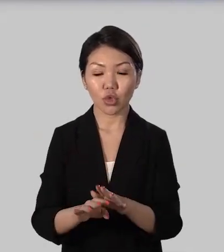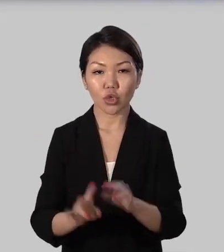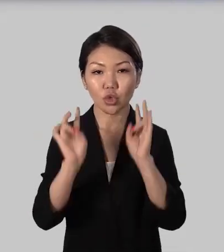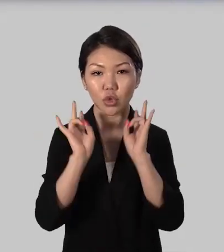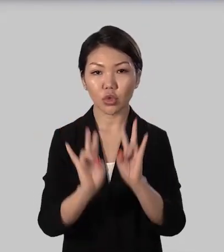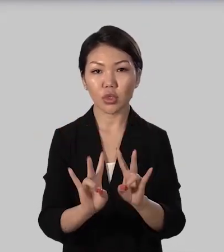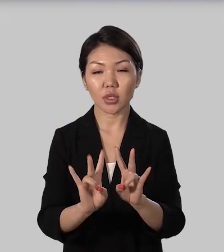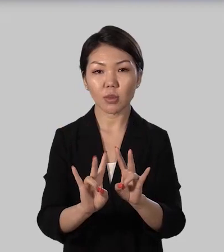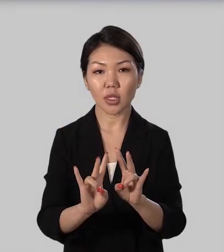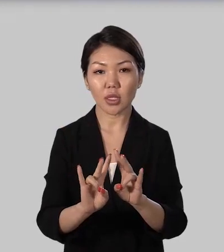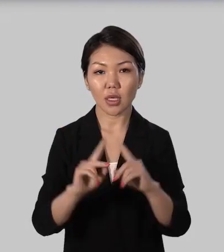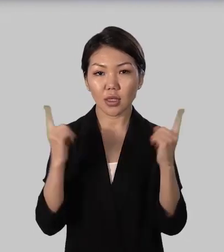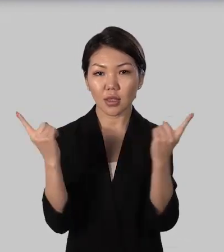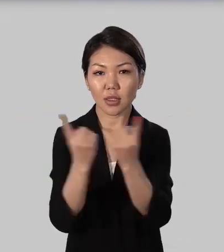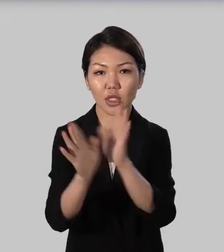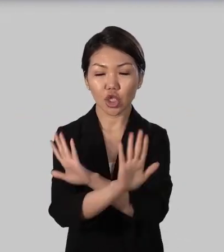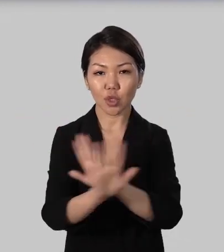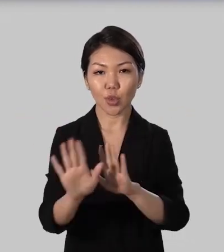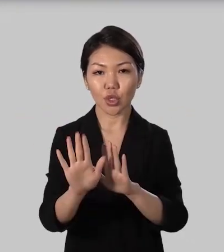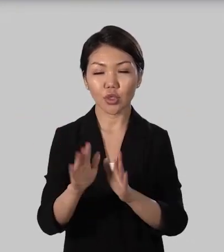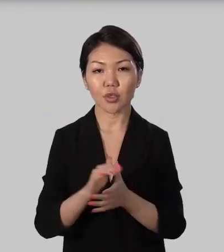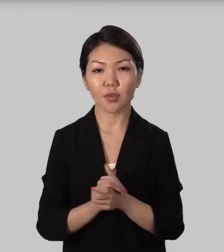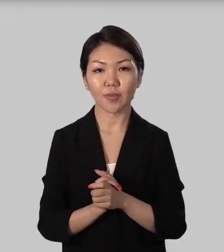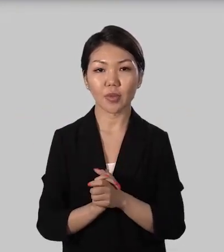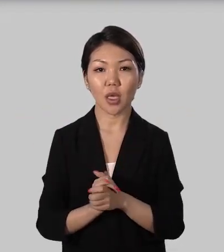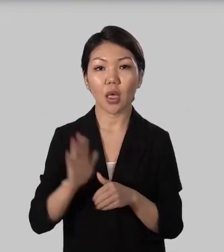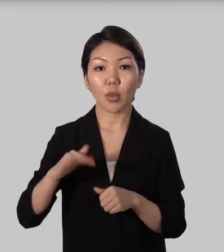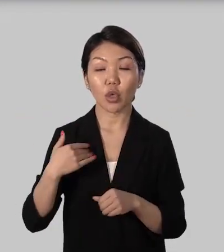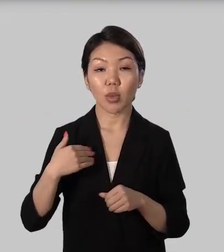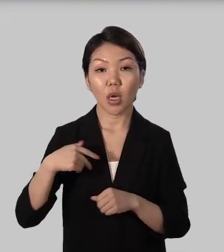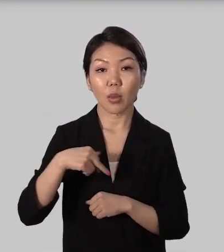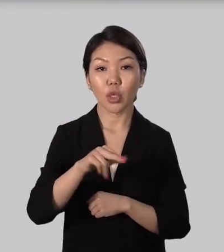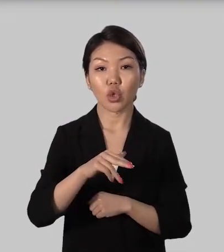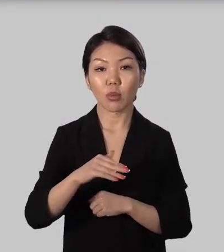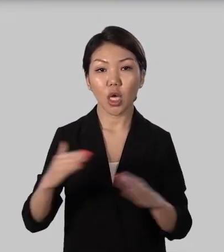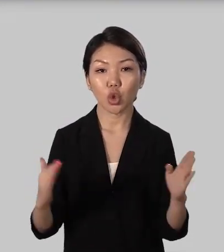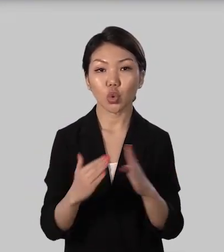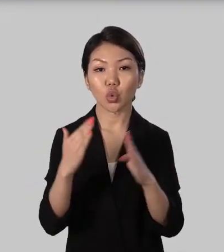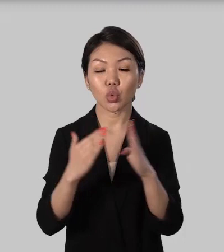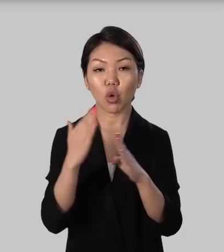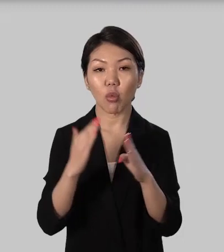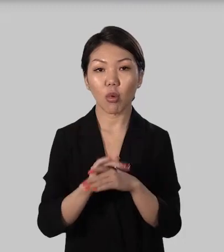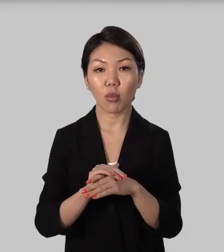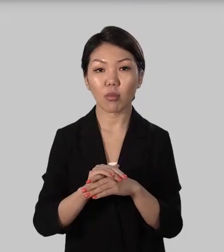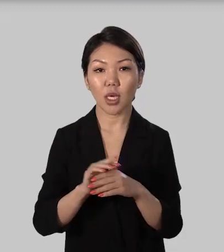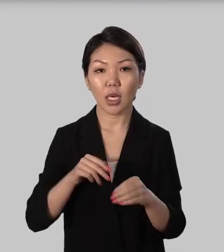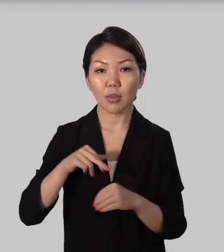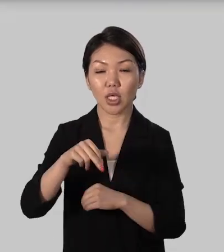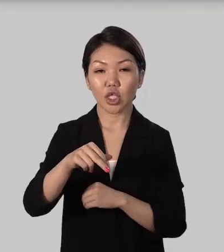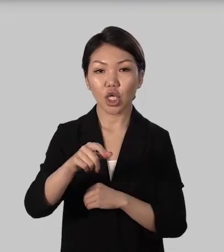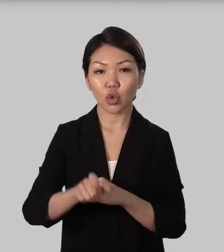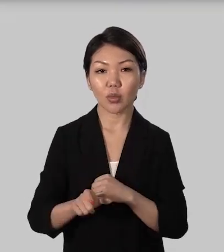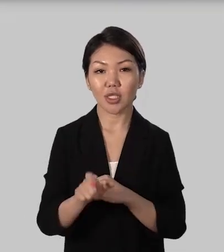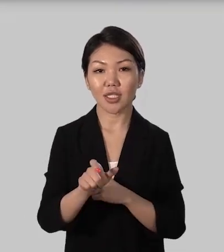местах не жмитесь в кучу потом я пошёл бы по сугробам перешагнула через реки и